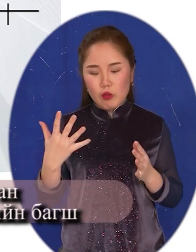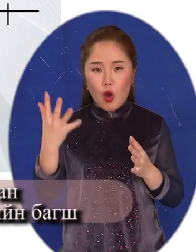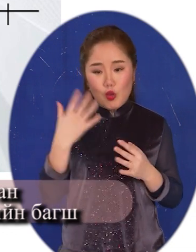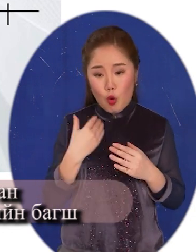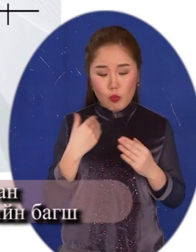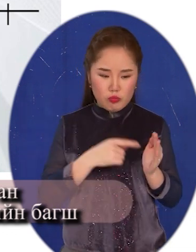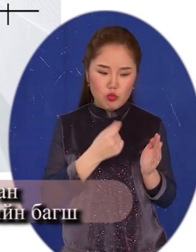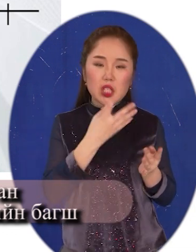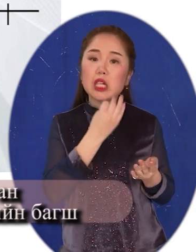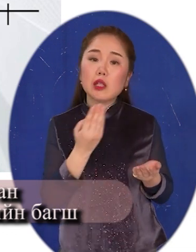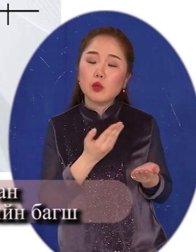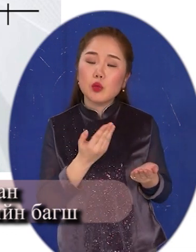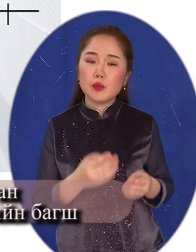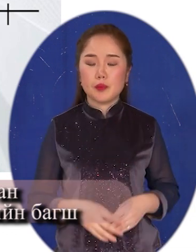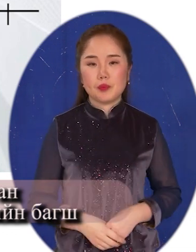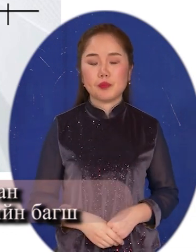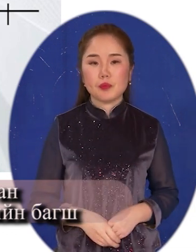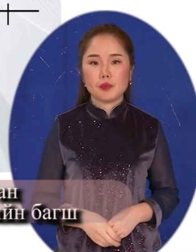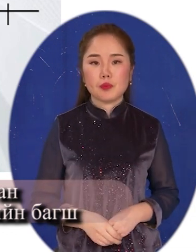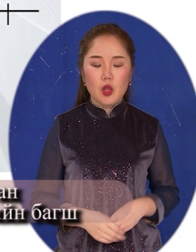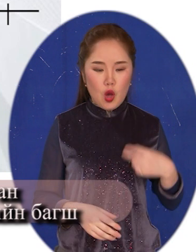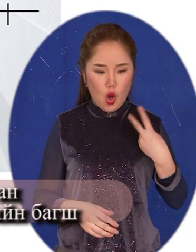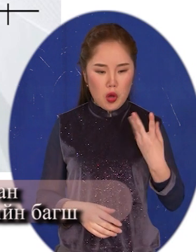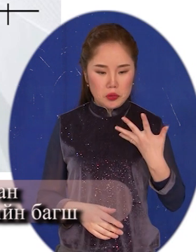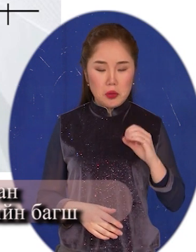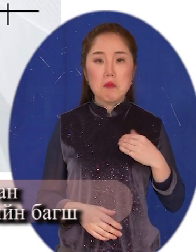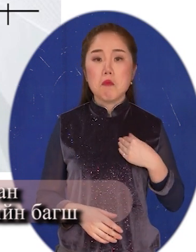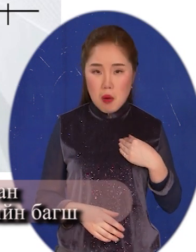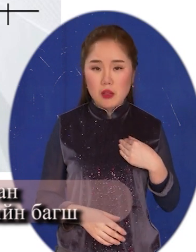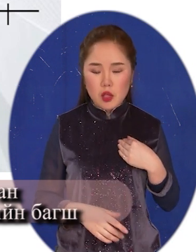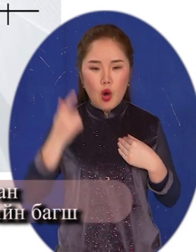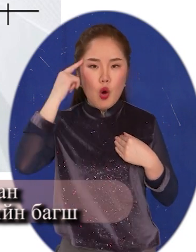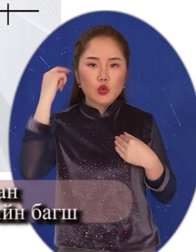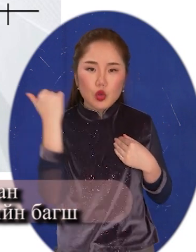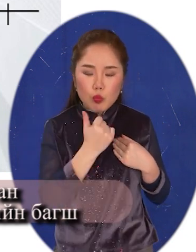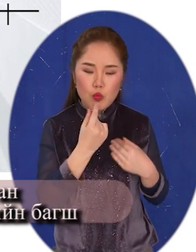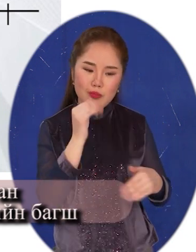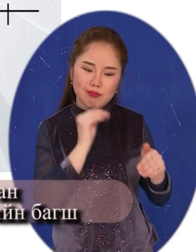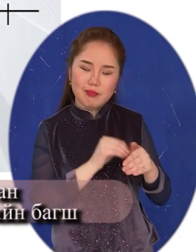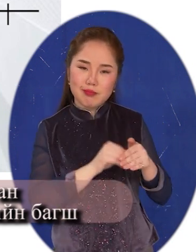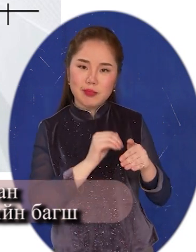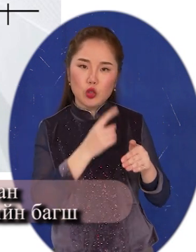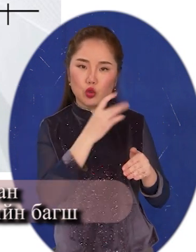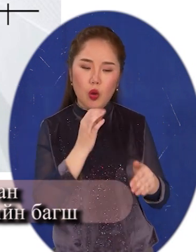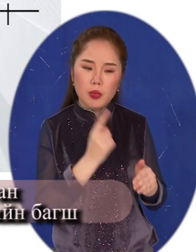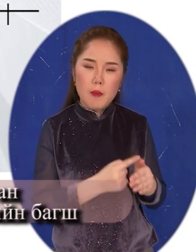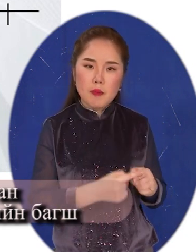бәрimiz эсептеп көрөйүк. Коңгурда 250 төгрүк бар болатын, күн сайын сактаган жыйнаган 100